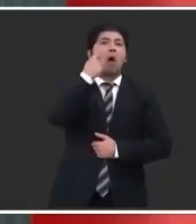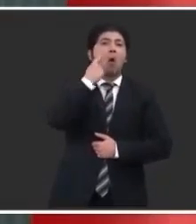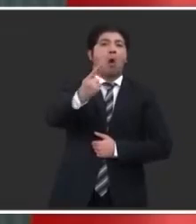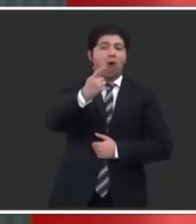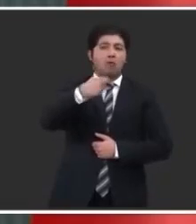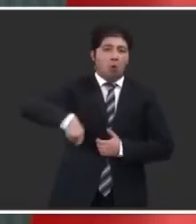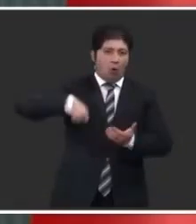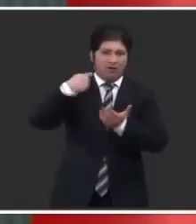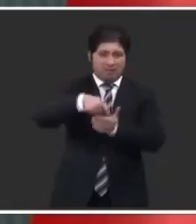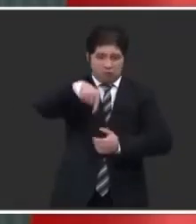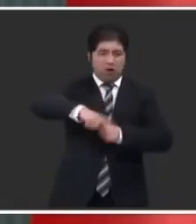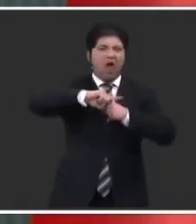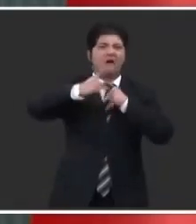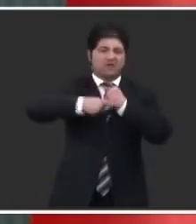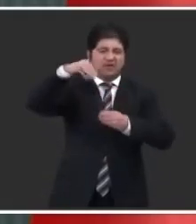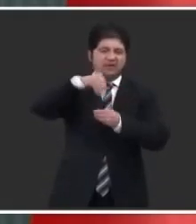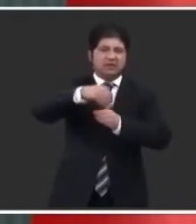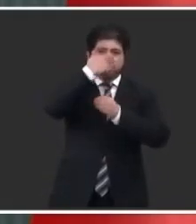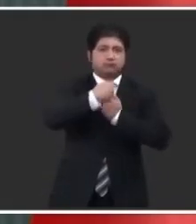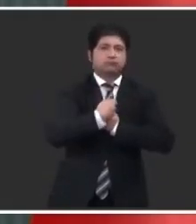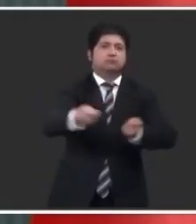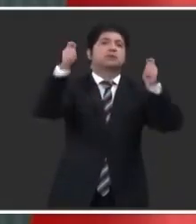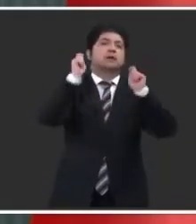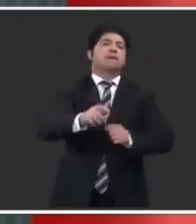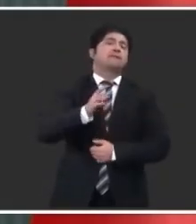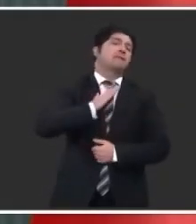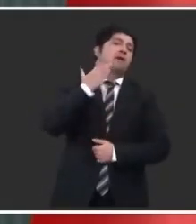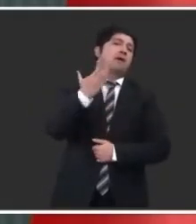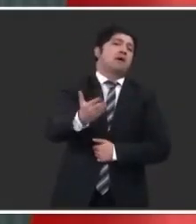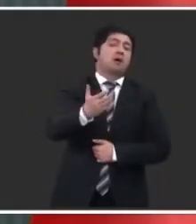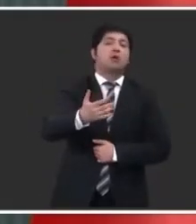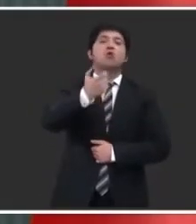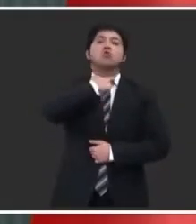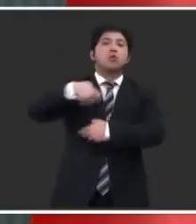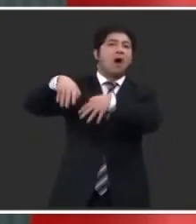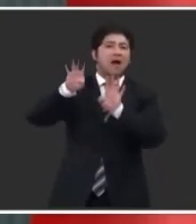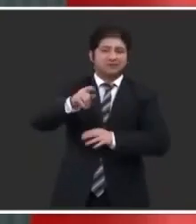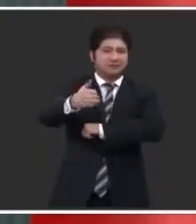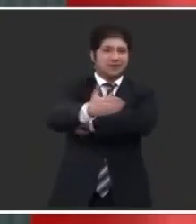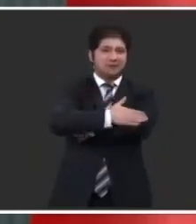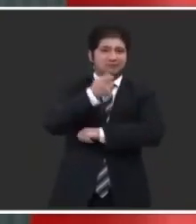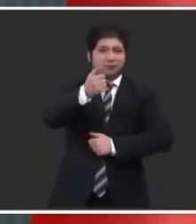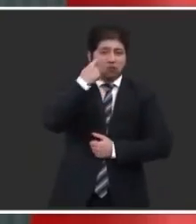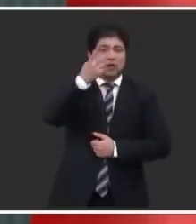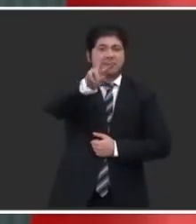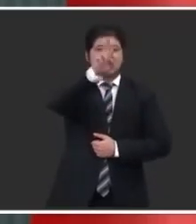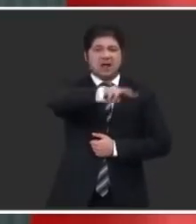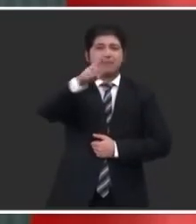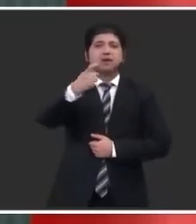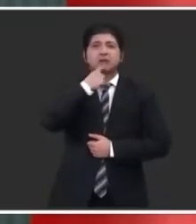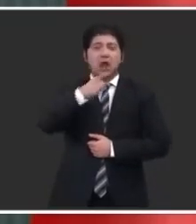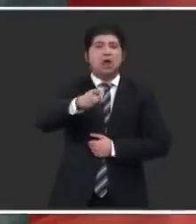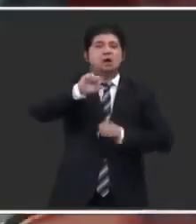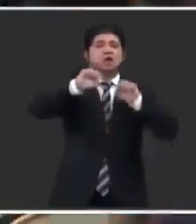ödemesi de bu hafta içinde yapılacaktır doğalgaz yardımının 2022 yılı